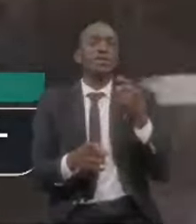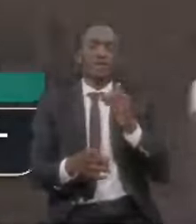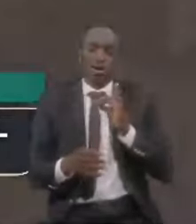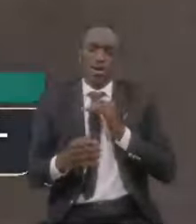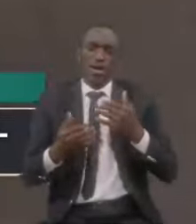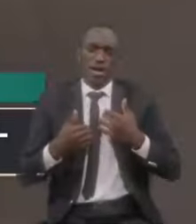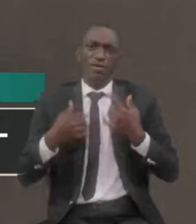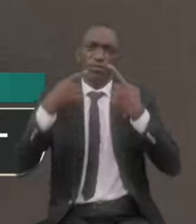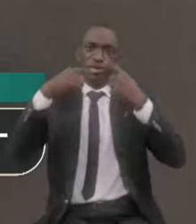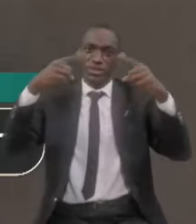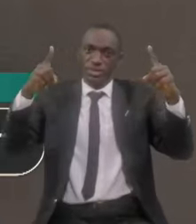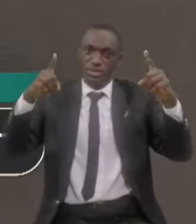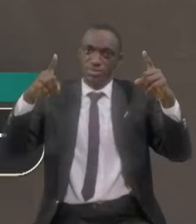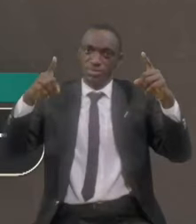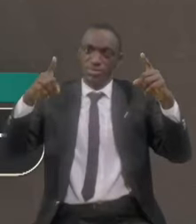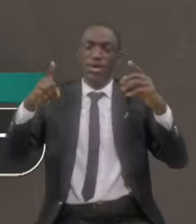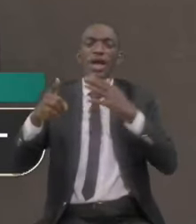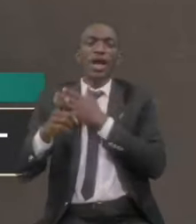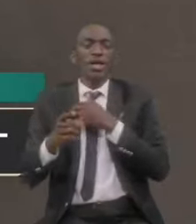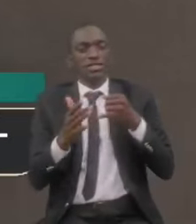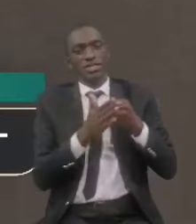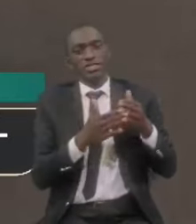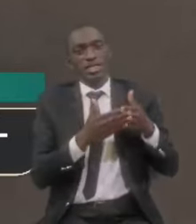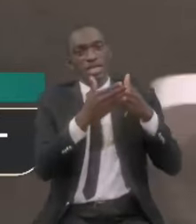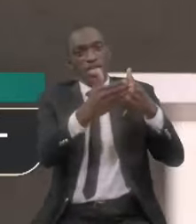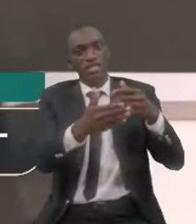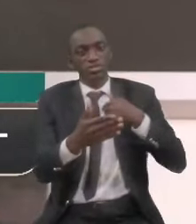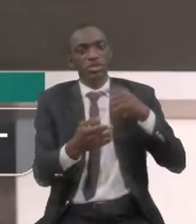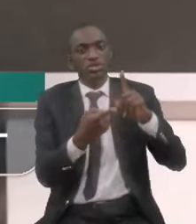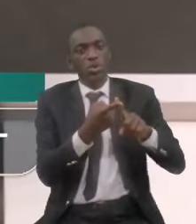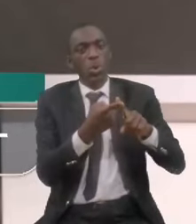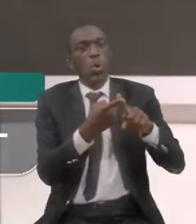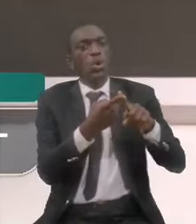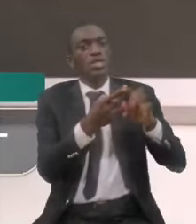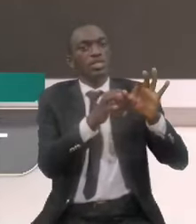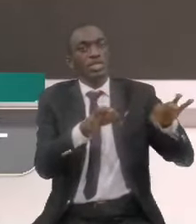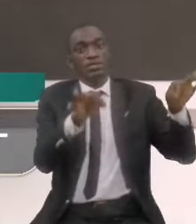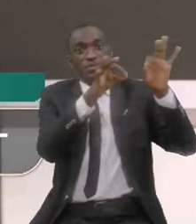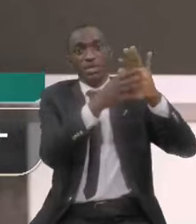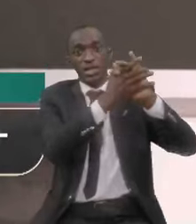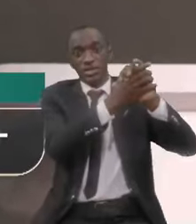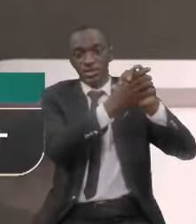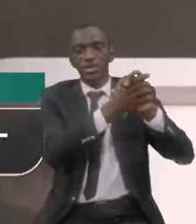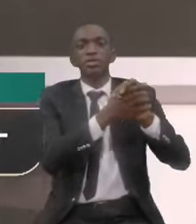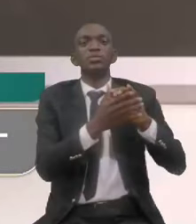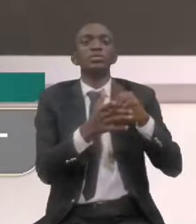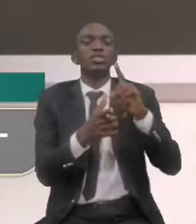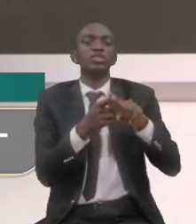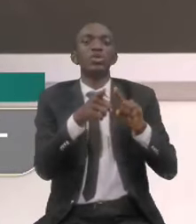succès. Et cela m'a conduit à l'importance. Alors tu marches sur le